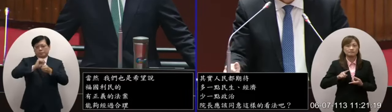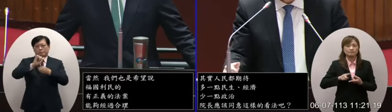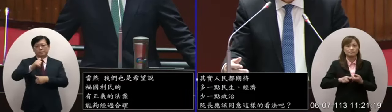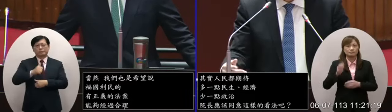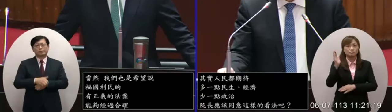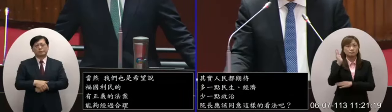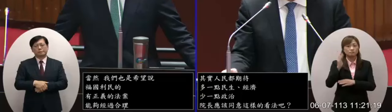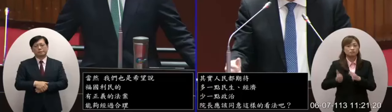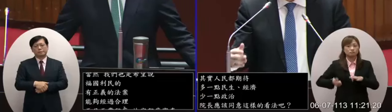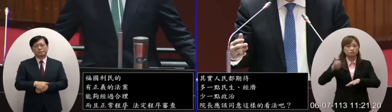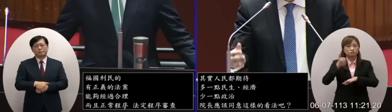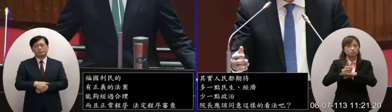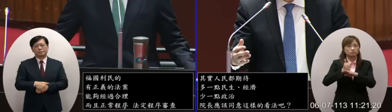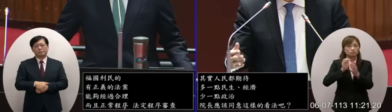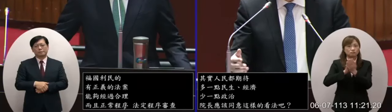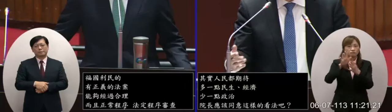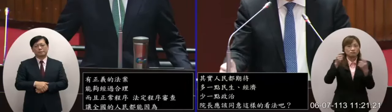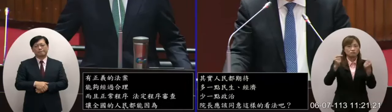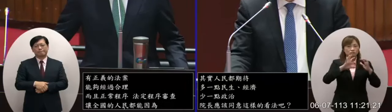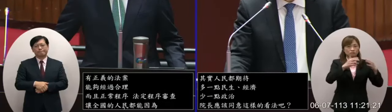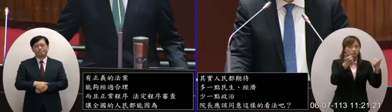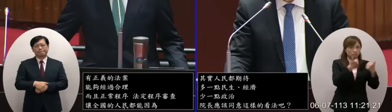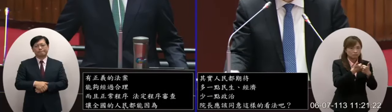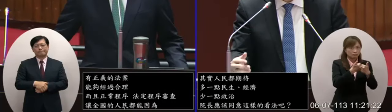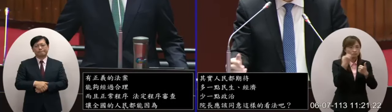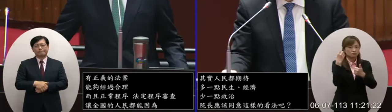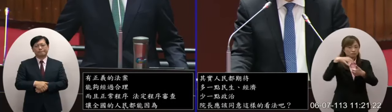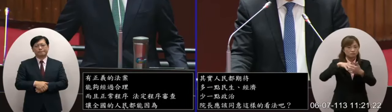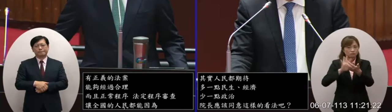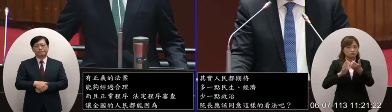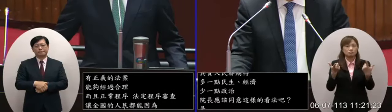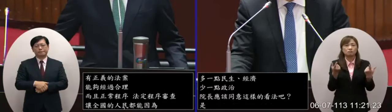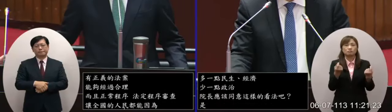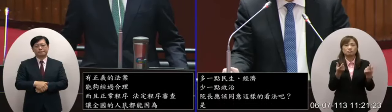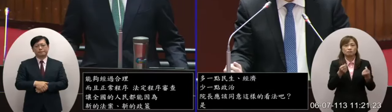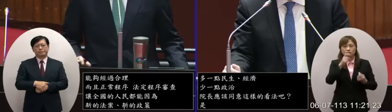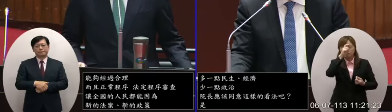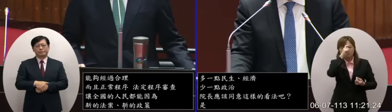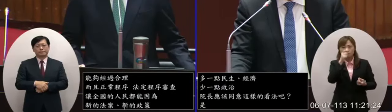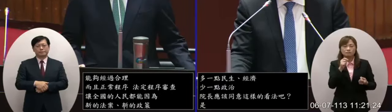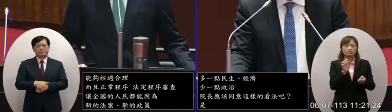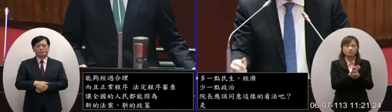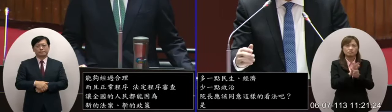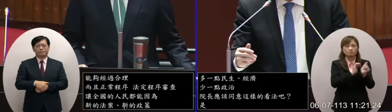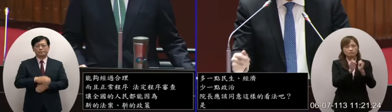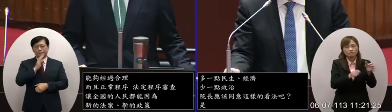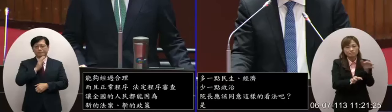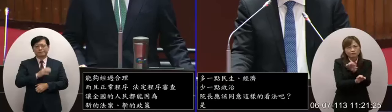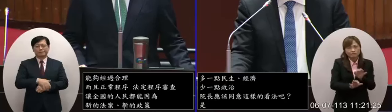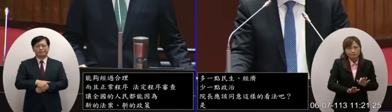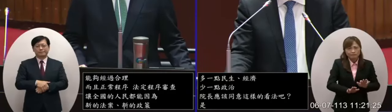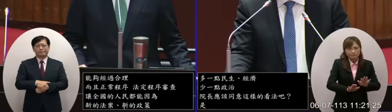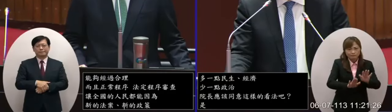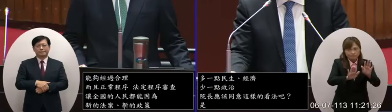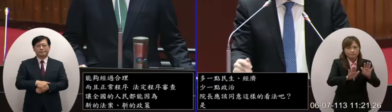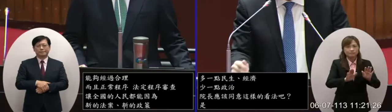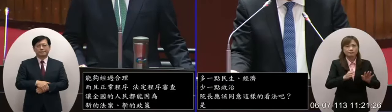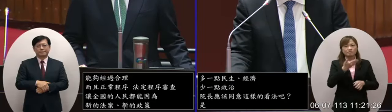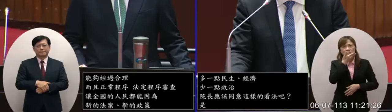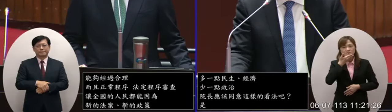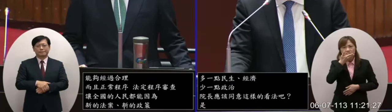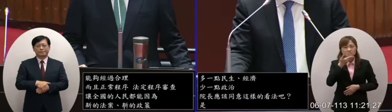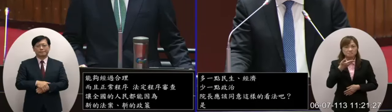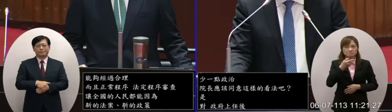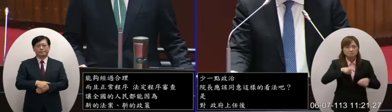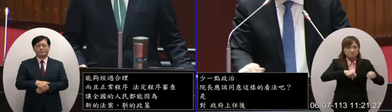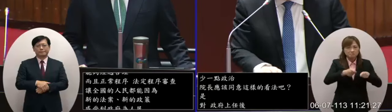政府上任之后，其期待的，不管是国会或新的内阁，都希望多一点点的经济民生的议题， 是 多一点经济民生的法案，少